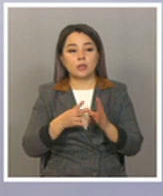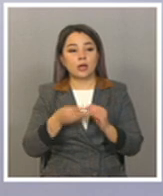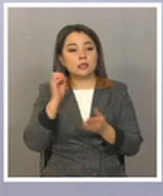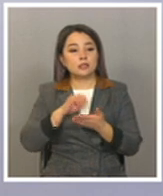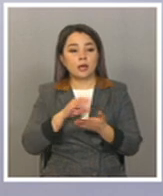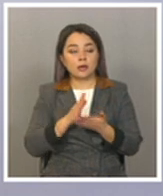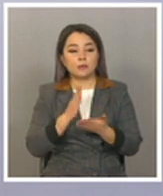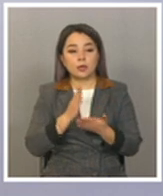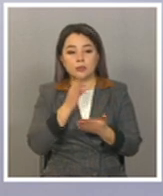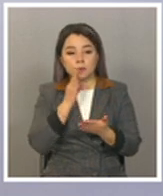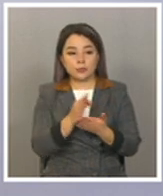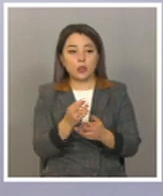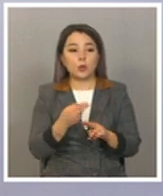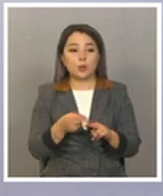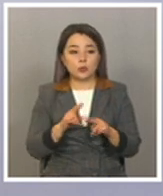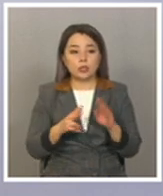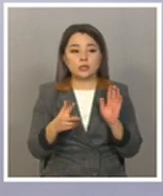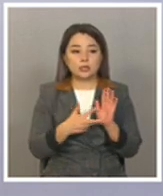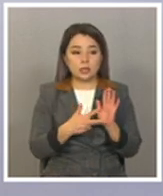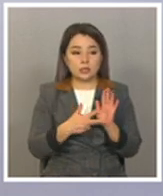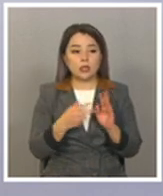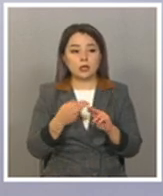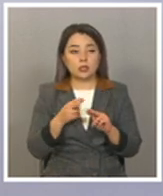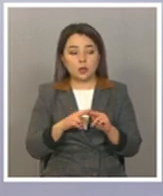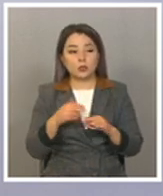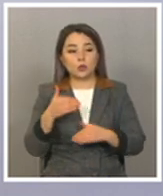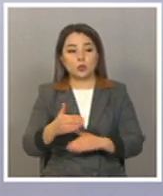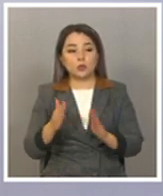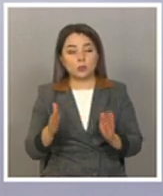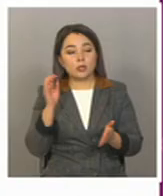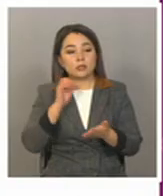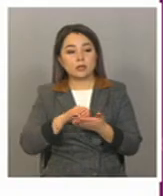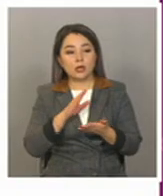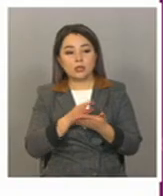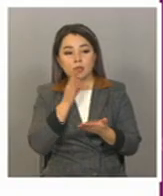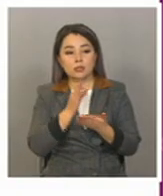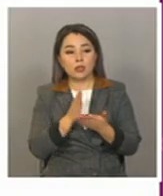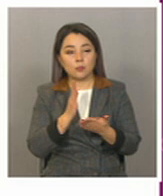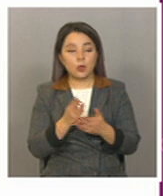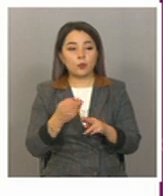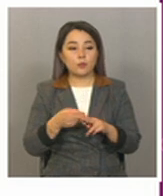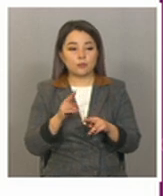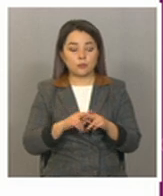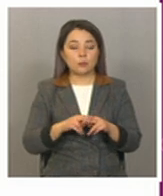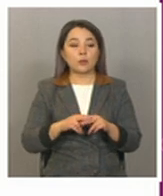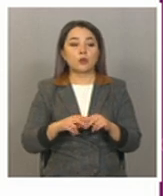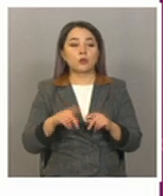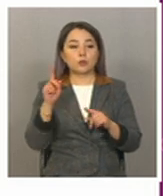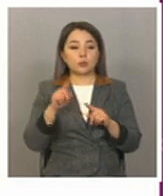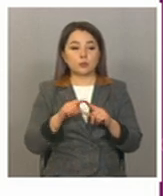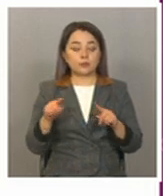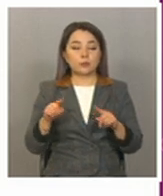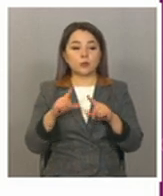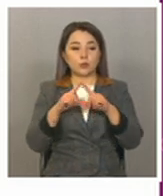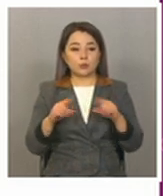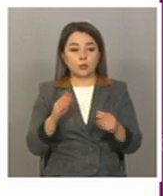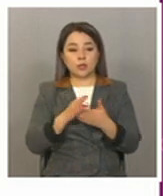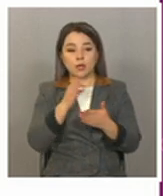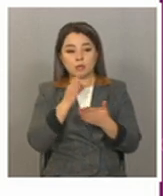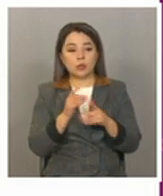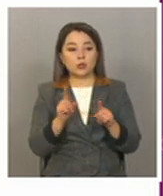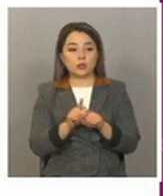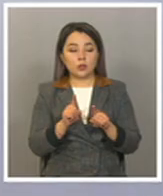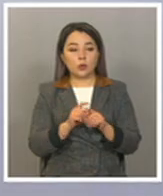болатынбыз, демек 8 ол 4 бұрыштардың санын білдіретін сан. Ал 3 бұрыштардың санын табу үшін 15-тен